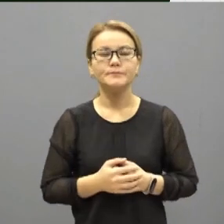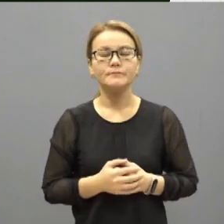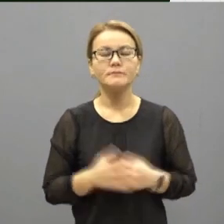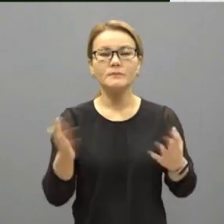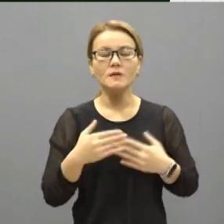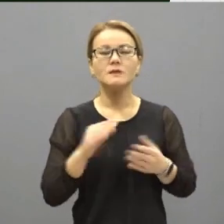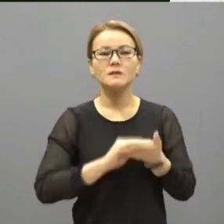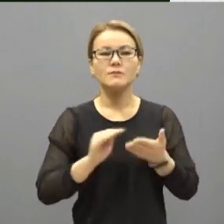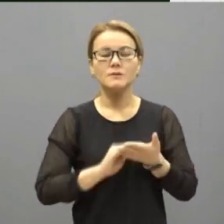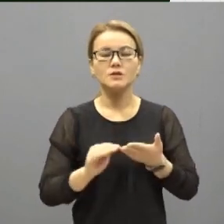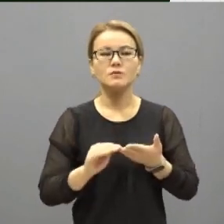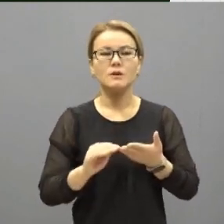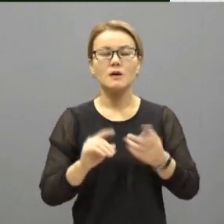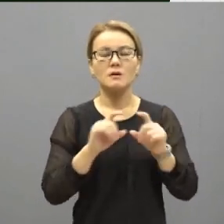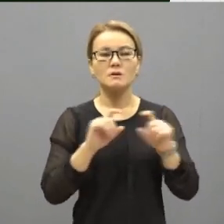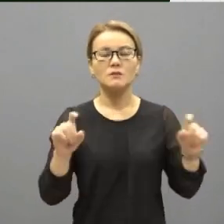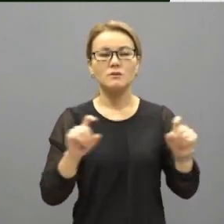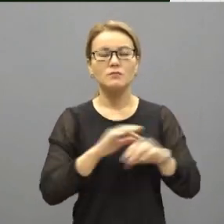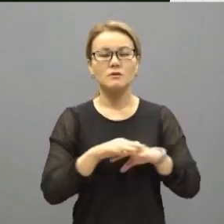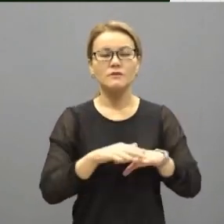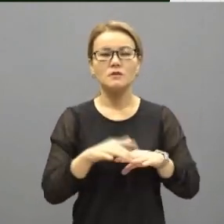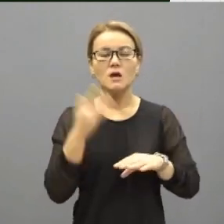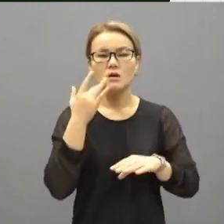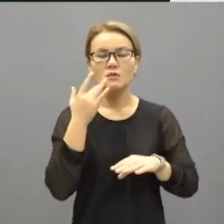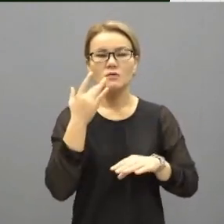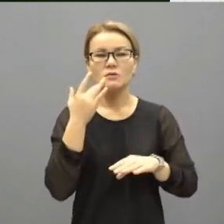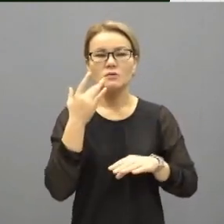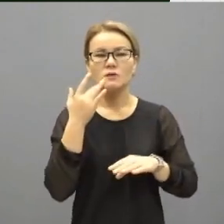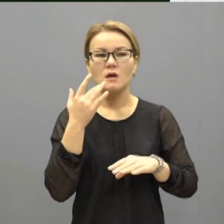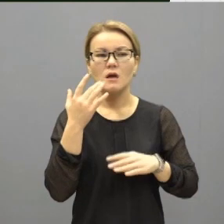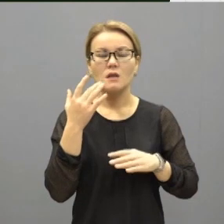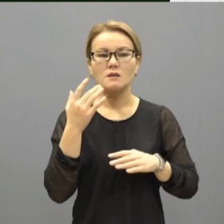выражение, которое будет обозначать нахождение дискриминанта.